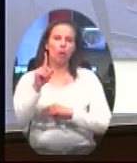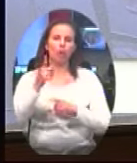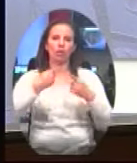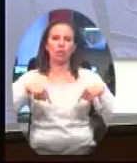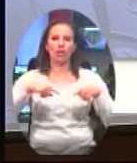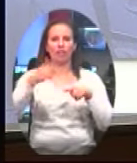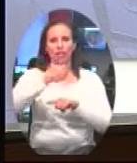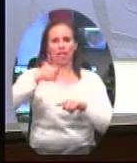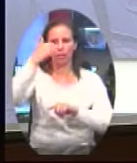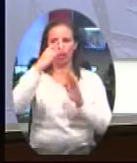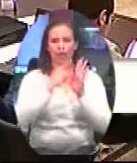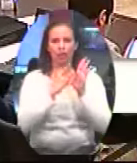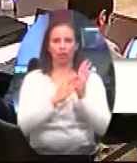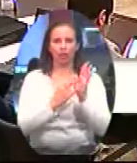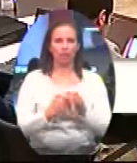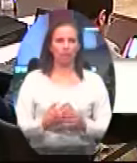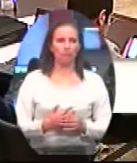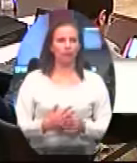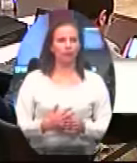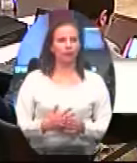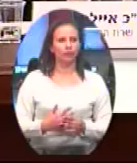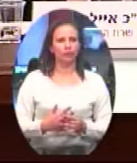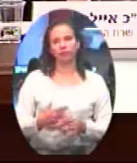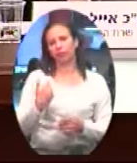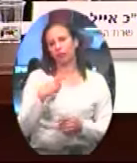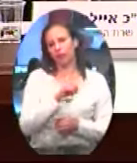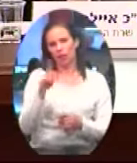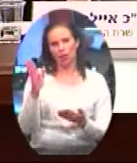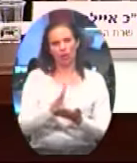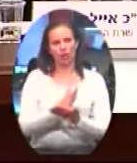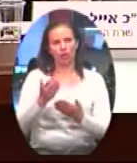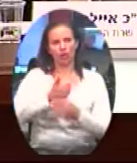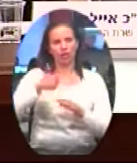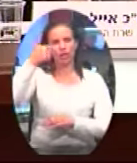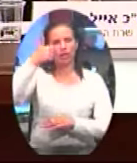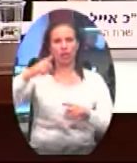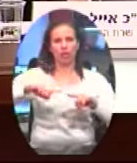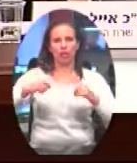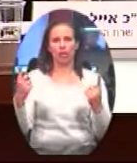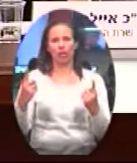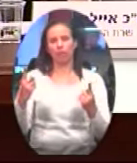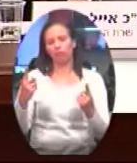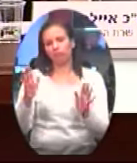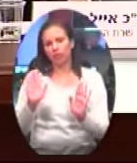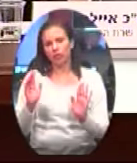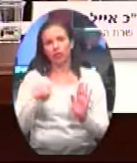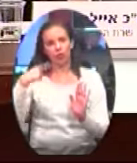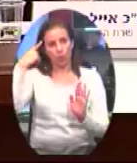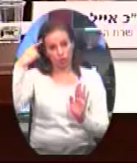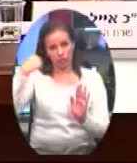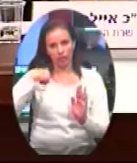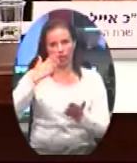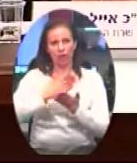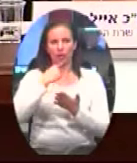לענייני חקיקה. אני לא אחליט לשרים אחרים איזה חוות דעת הם יפרסמו ואם הם רוצים לפרסם את ההצבעות שלהם או לא. אני חושבת ואני אמרתי את זה ככה,